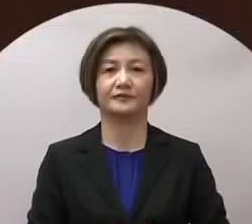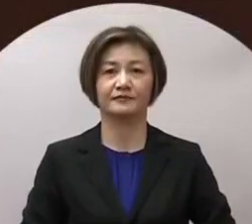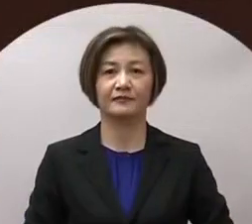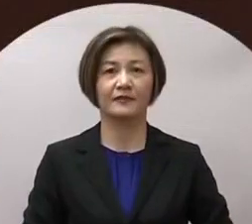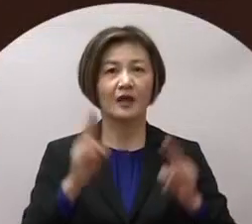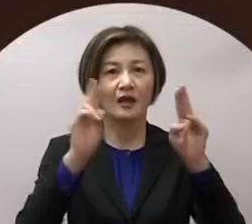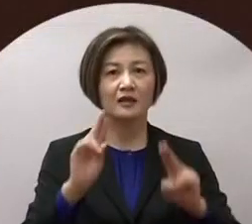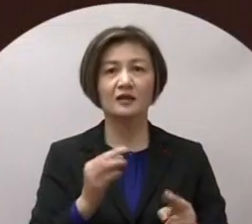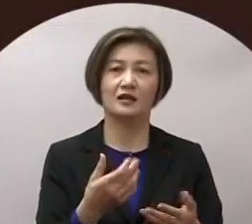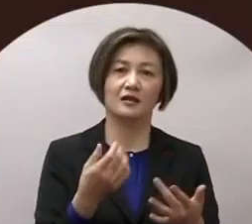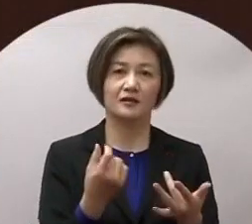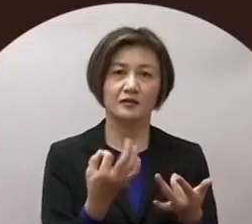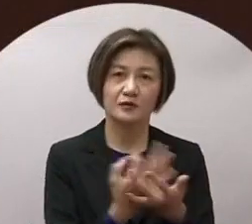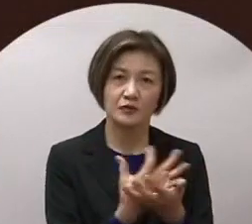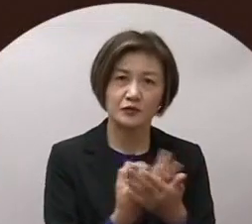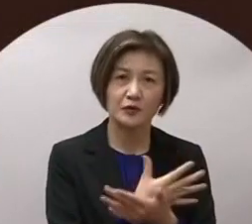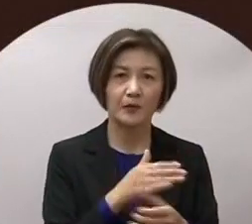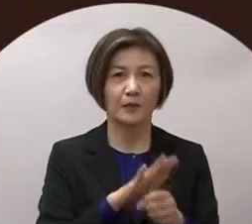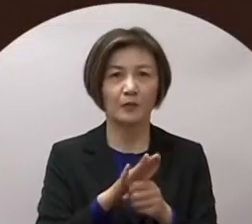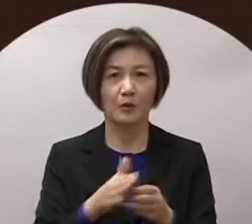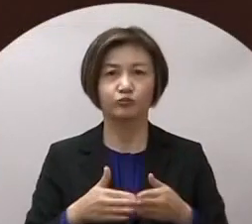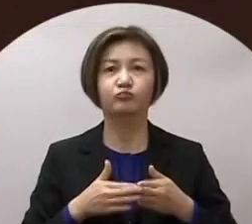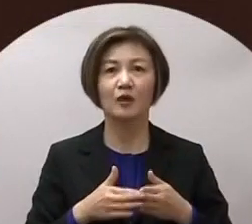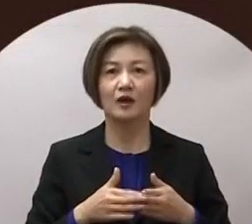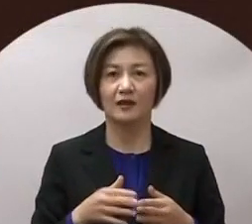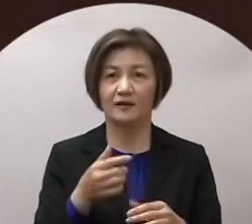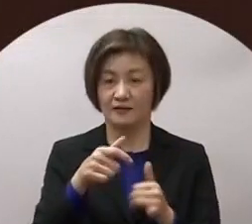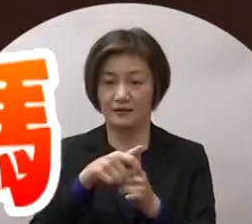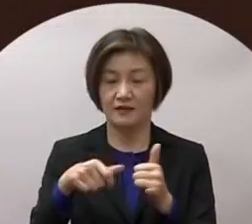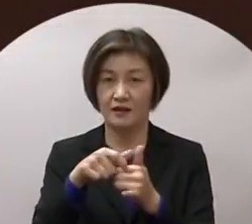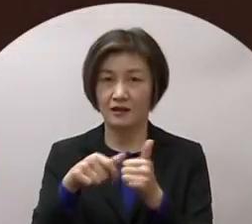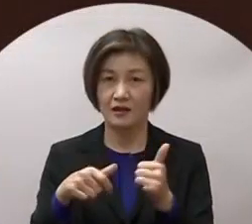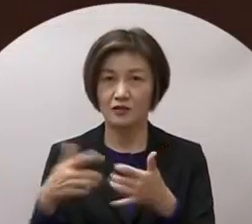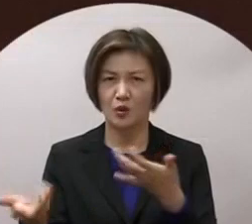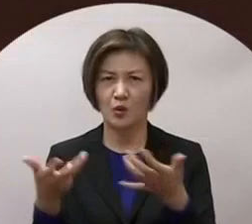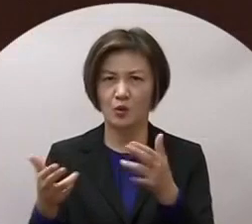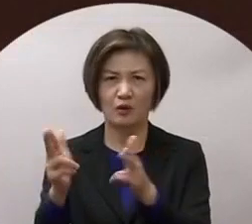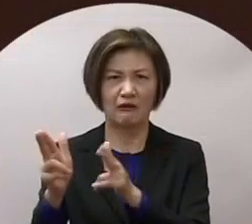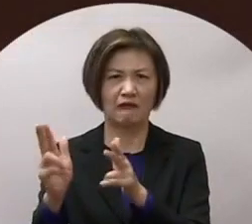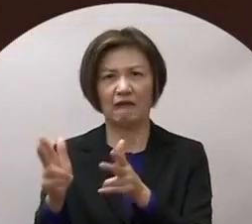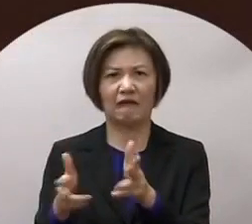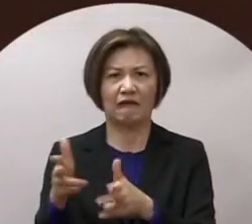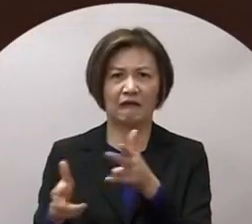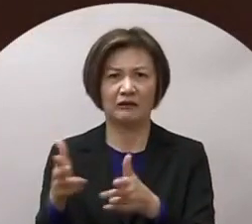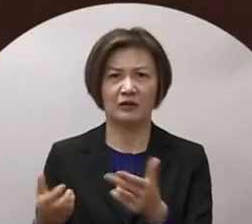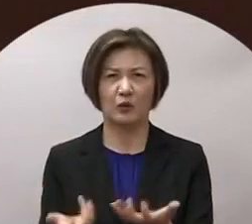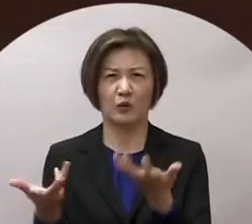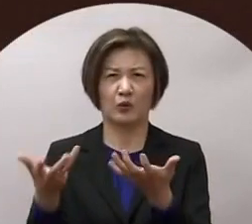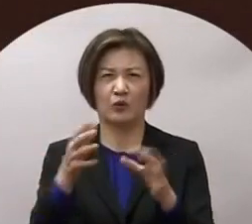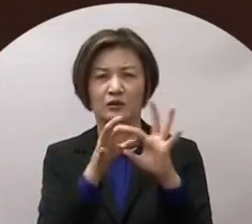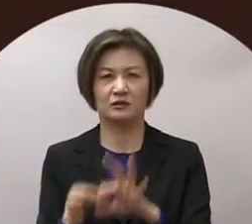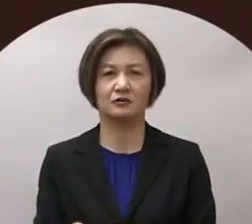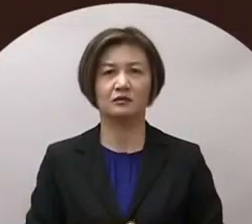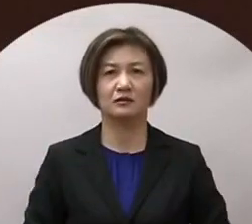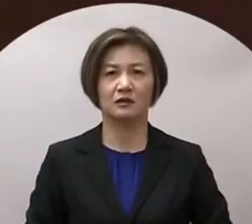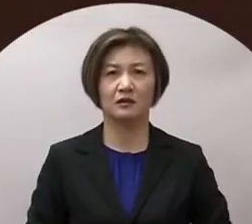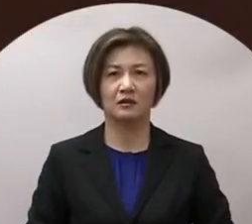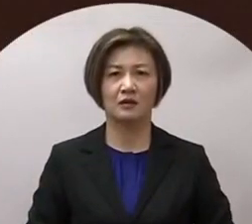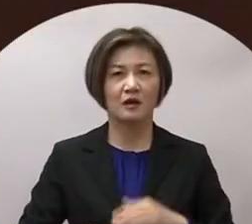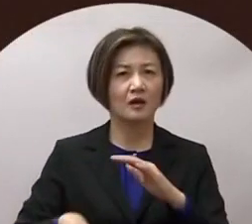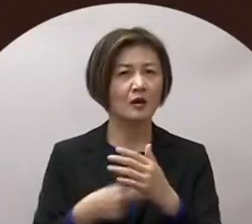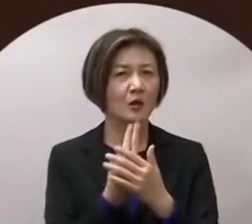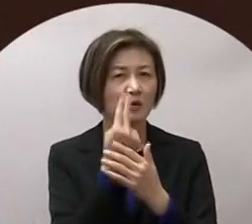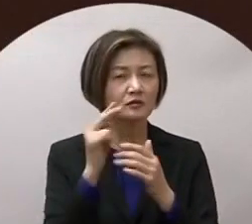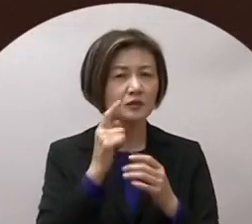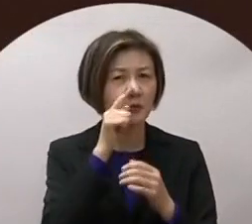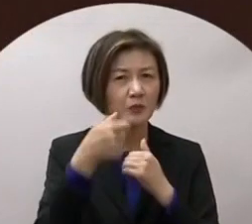缺电， 中火却狂烧，烧煤空屋不演了吗？台湾停电